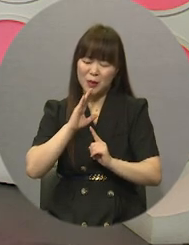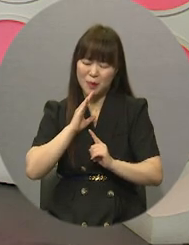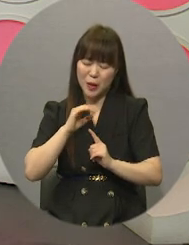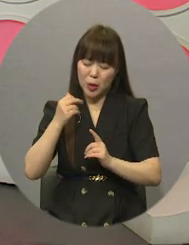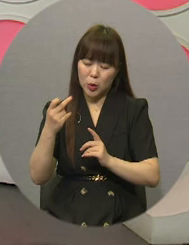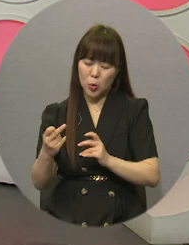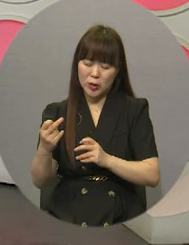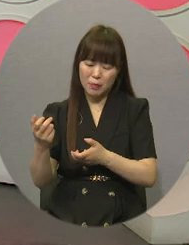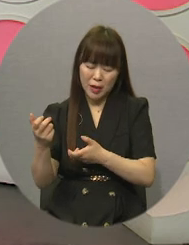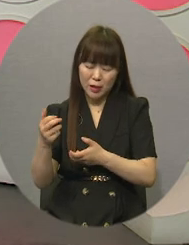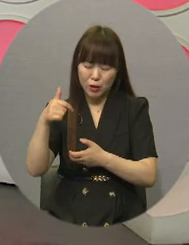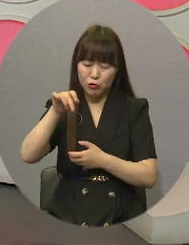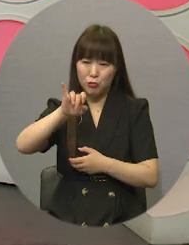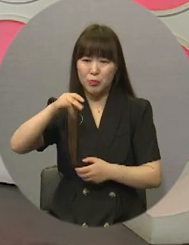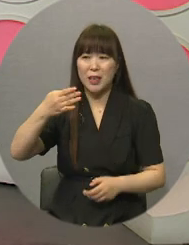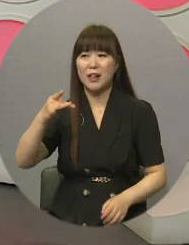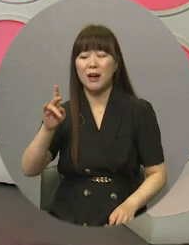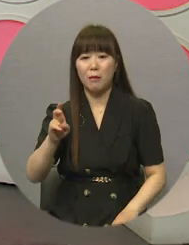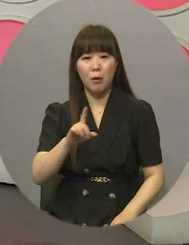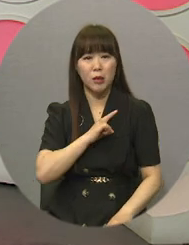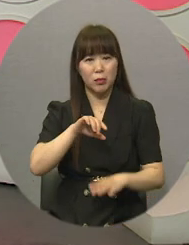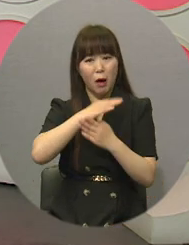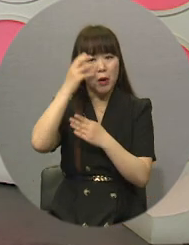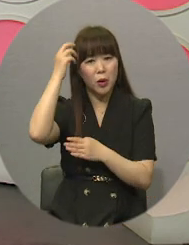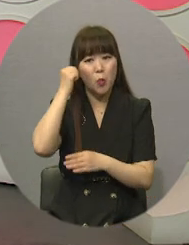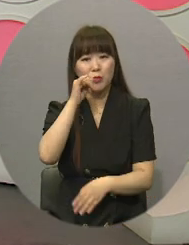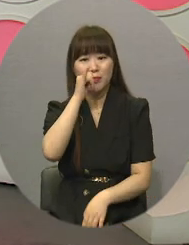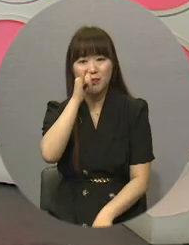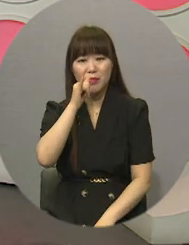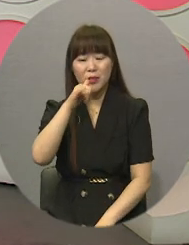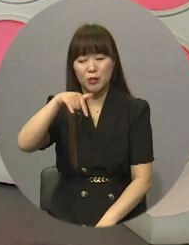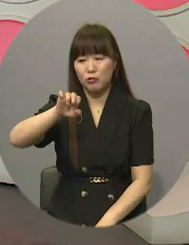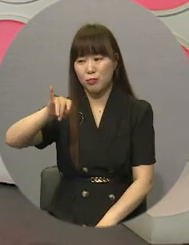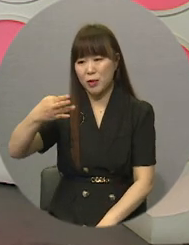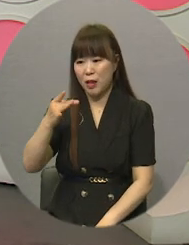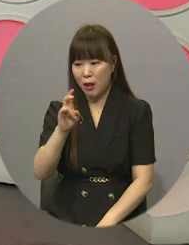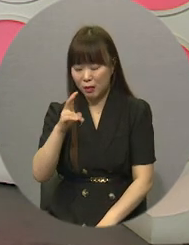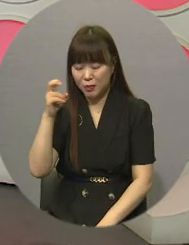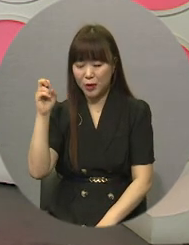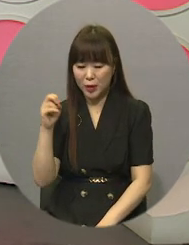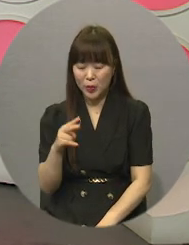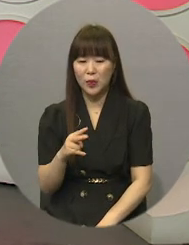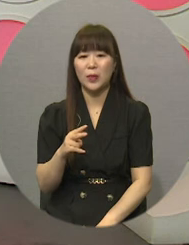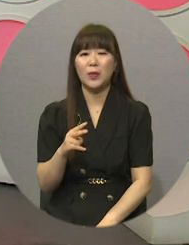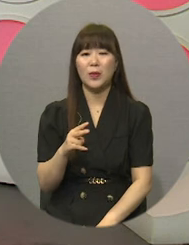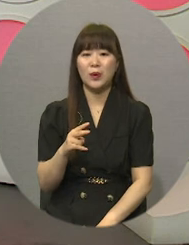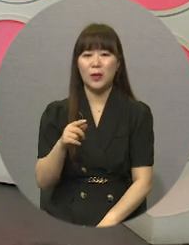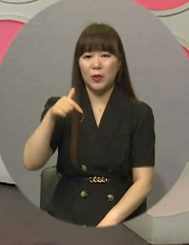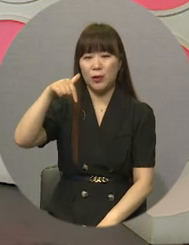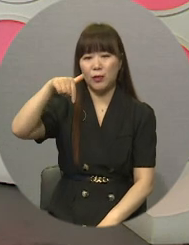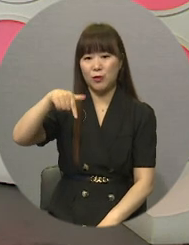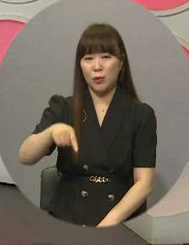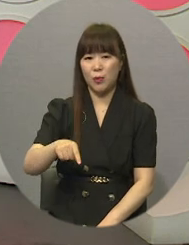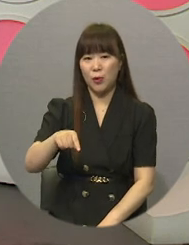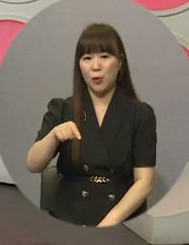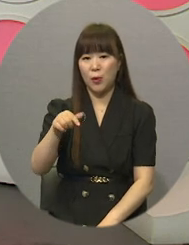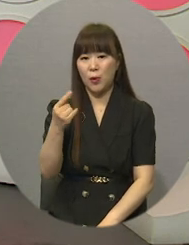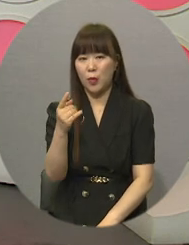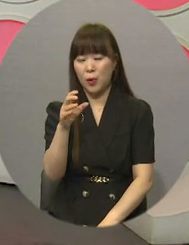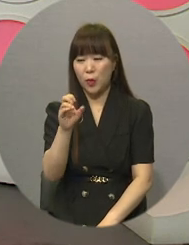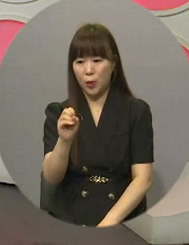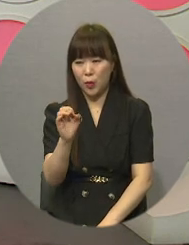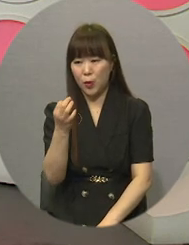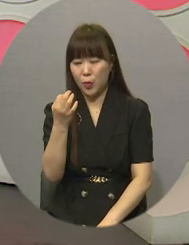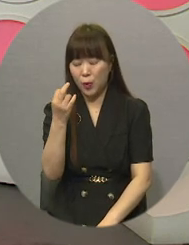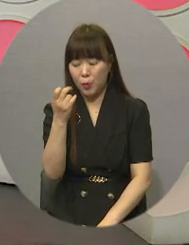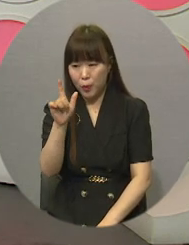사랑했던 구필남. 야, 이름을 다 기억하세요. 자, 그러게요. 구필남 동생, 또그 홍모.